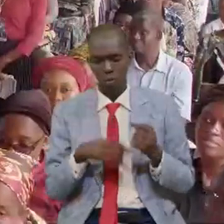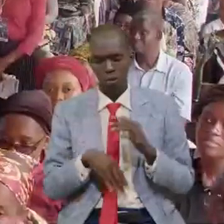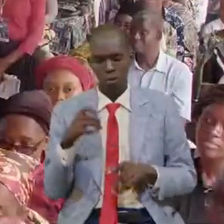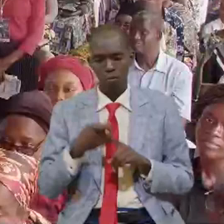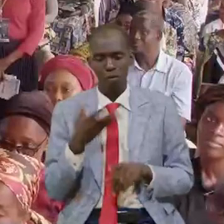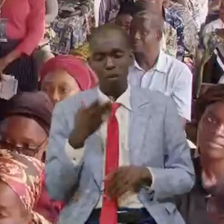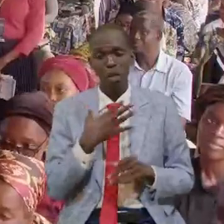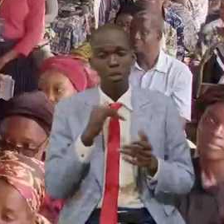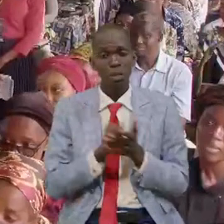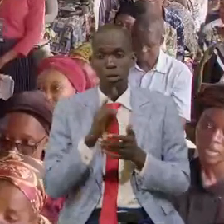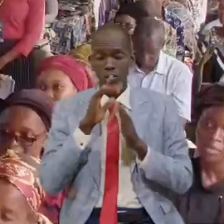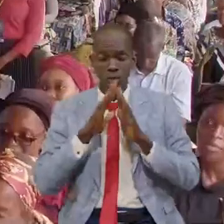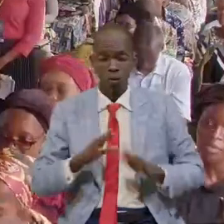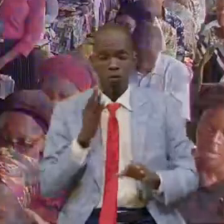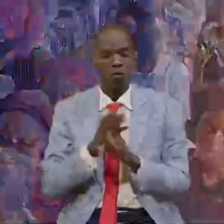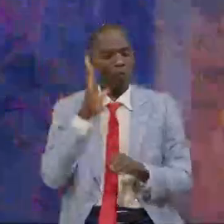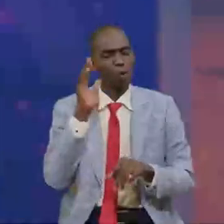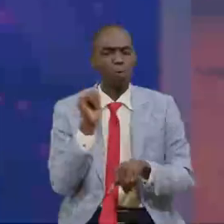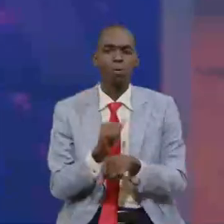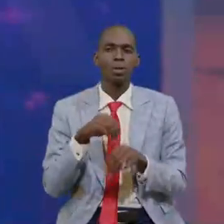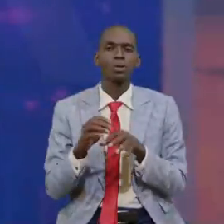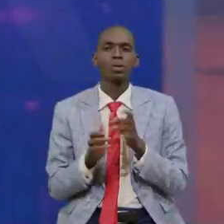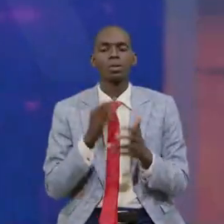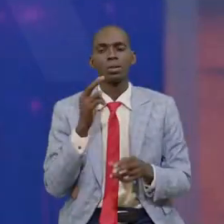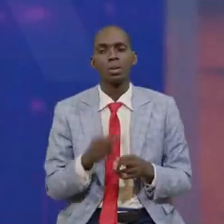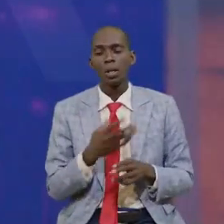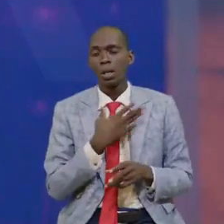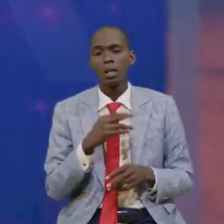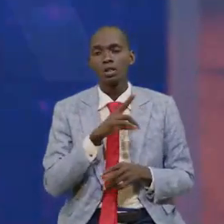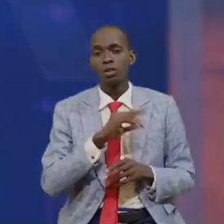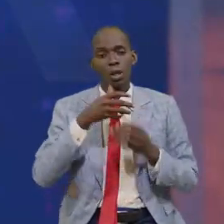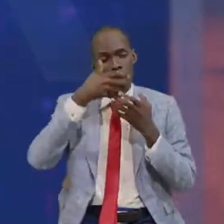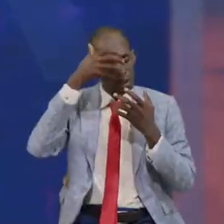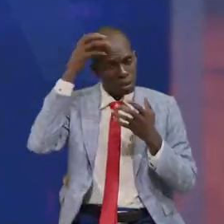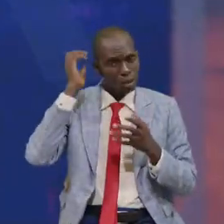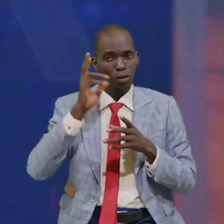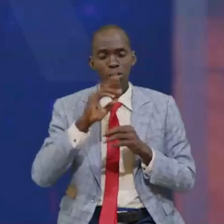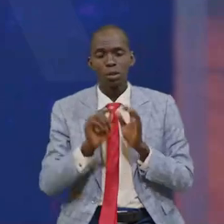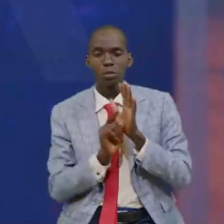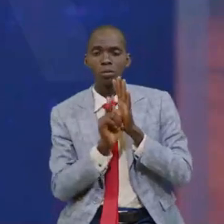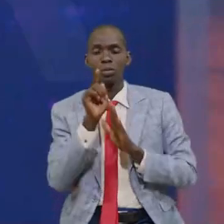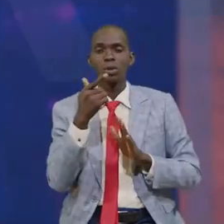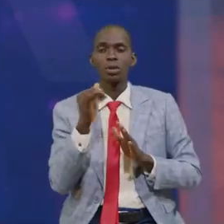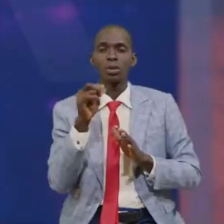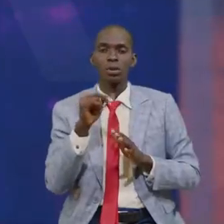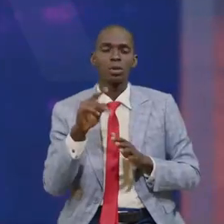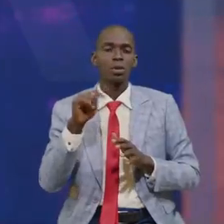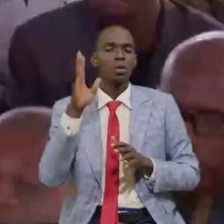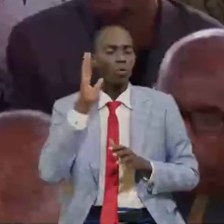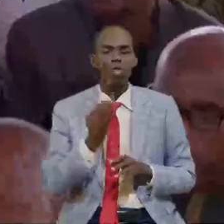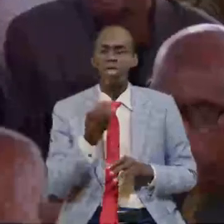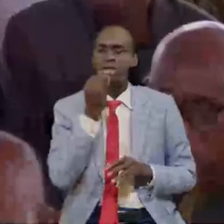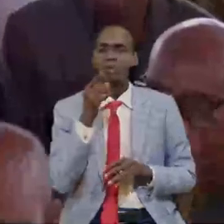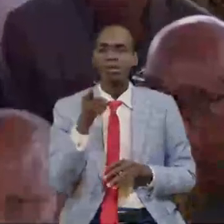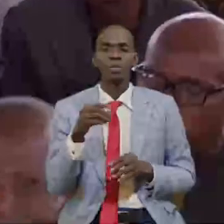Et cette foi silencieuse va agir. Et aucun lion, aucun géant ne pourra jamais te dévorer